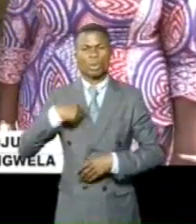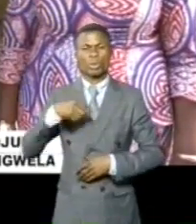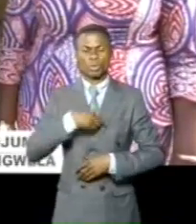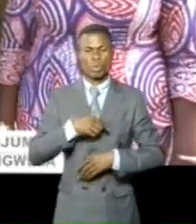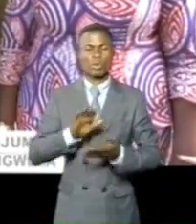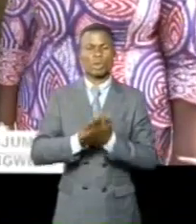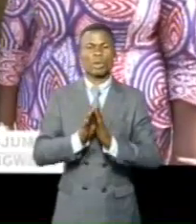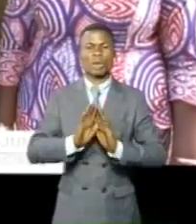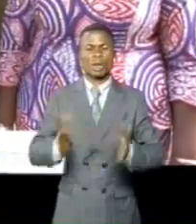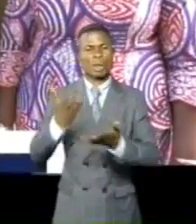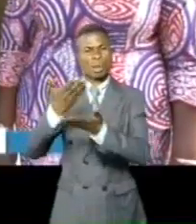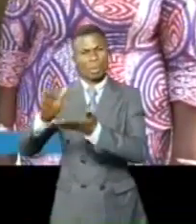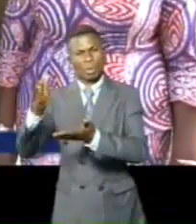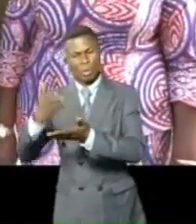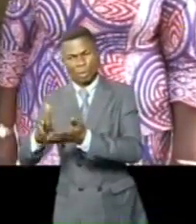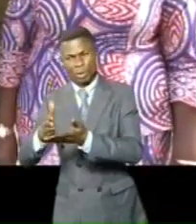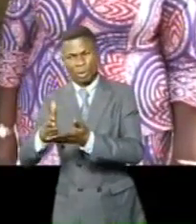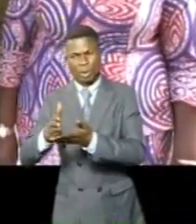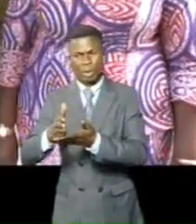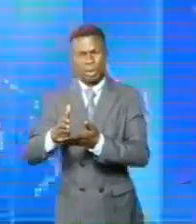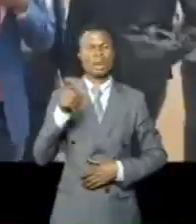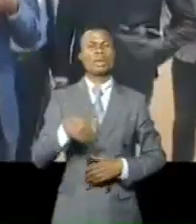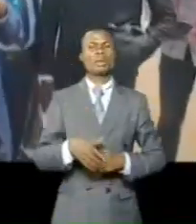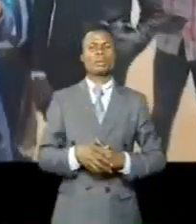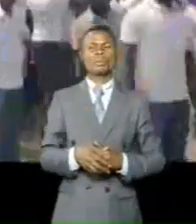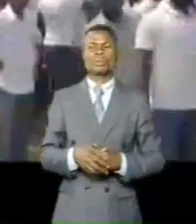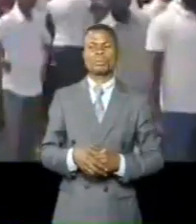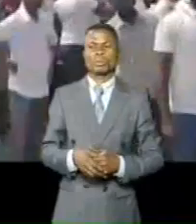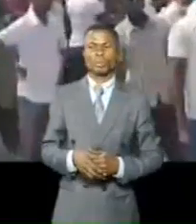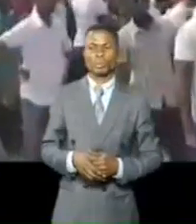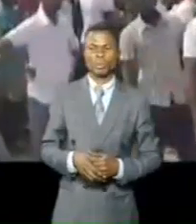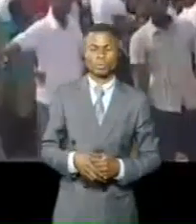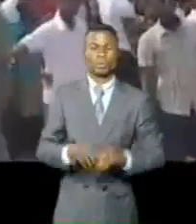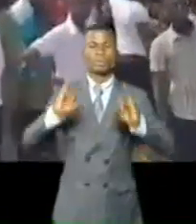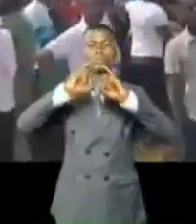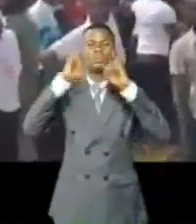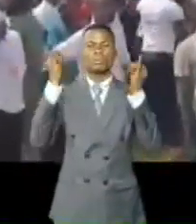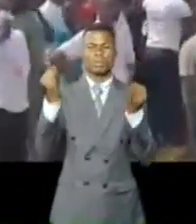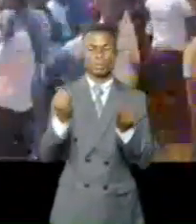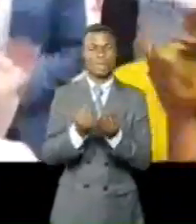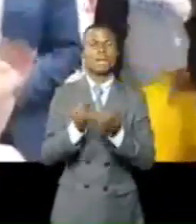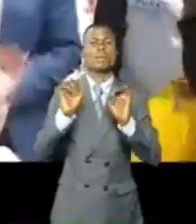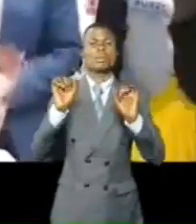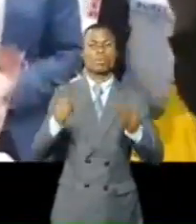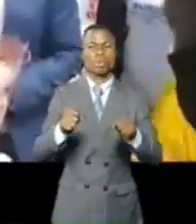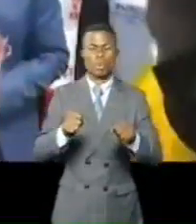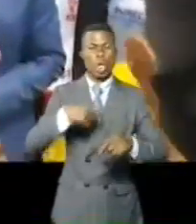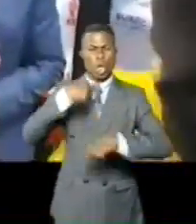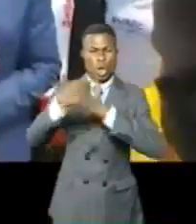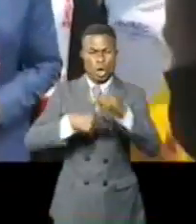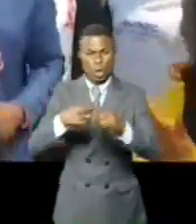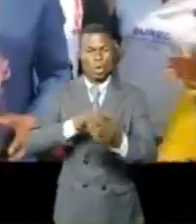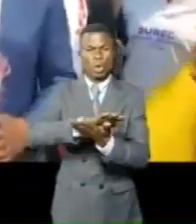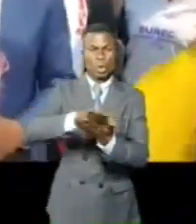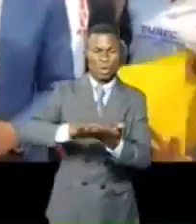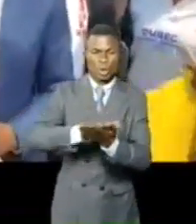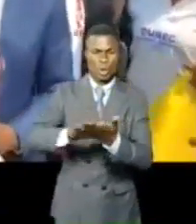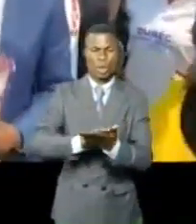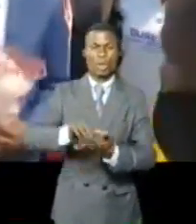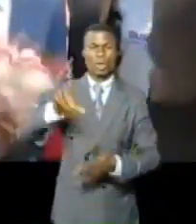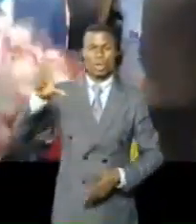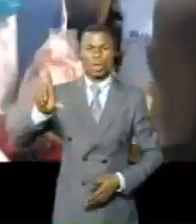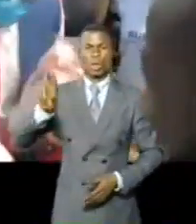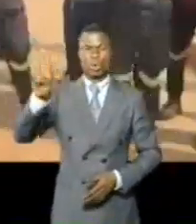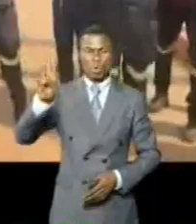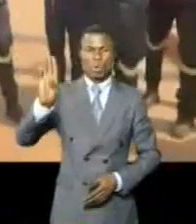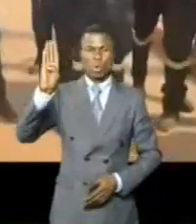pourrons discuter sur la phase opérationnelle. Visiter quelques industries et la possibilité de la relance de la cimenterie de Louboudi